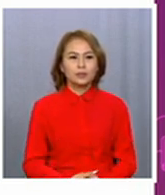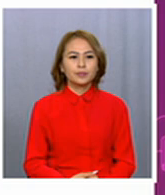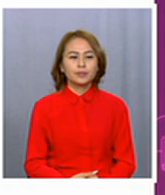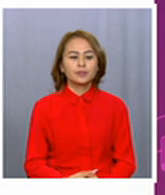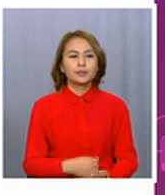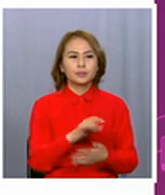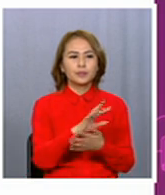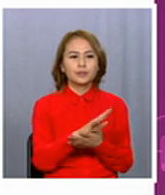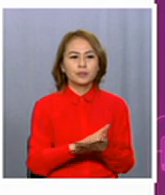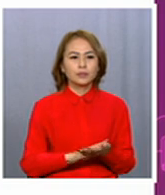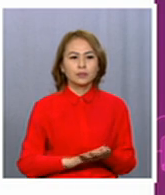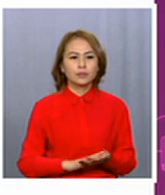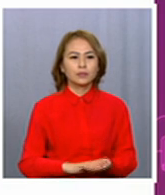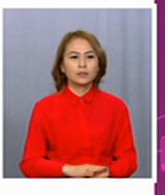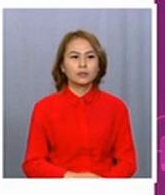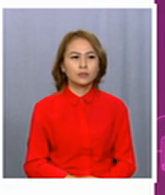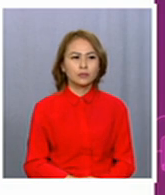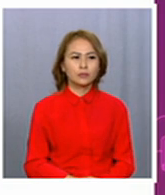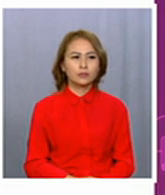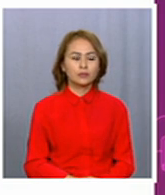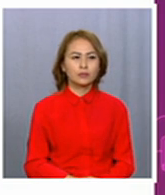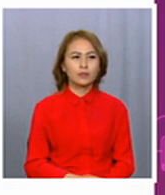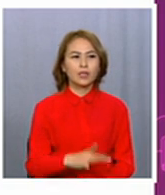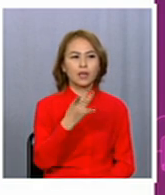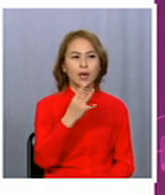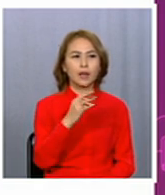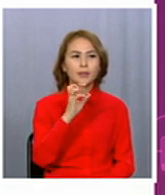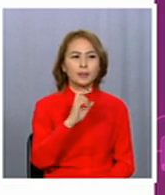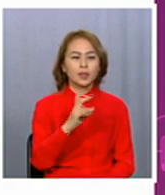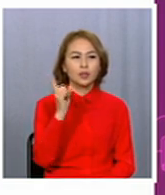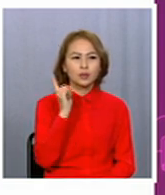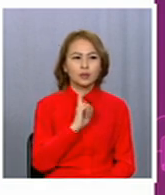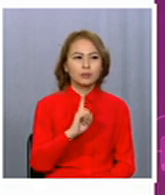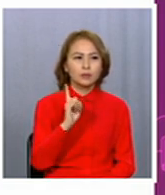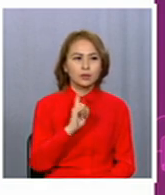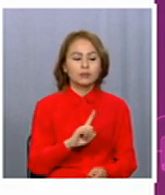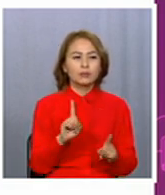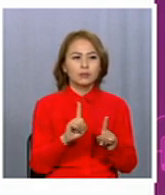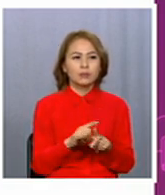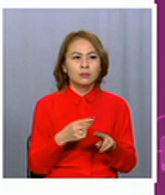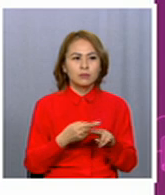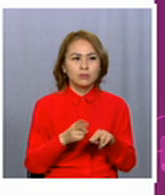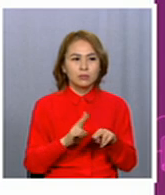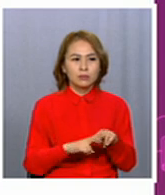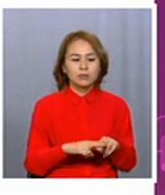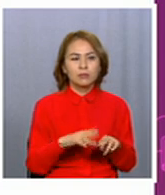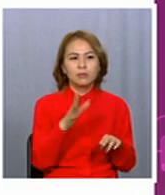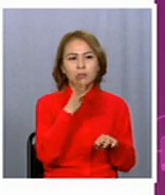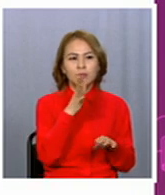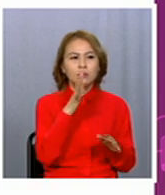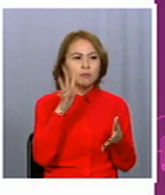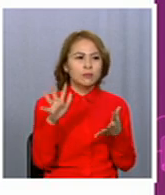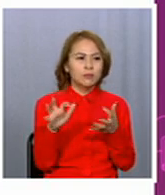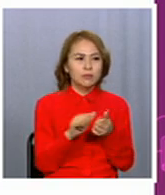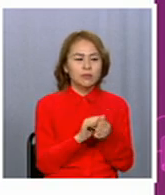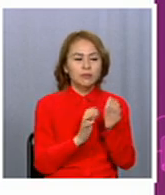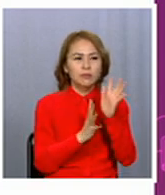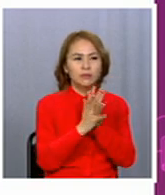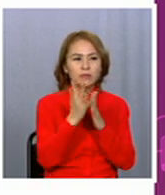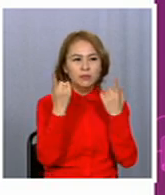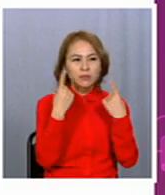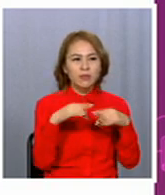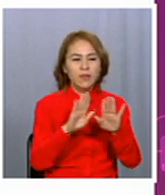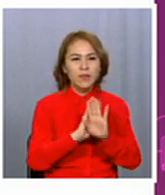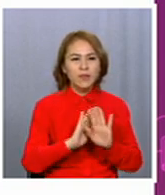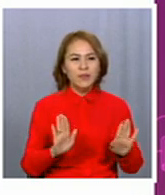қарай жалғастырайық. Райымбектің күтіп келе жатқаны да сол еді. Ат қадалған жердің шөбі басқа шөпте